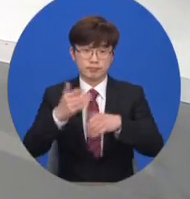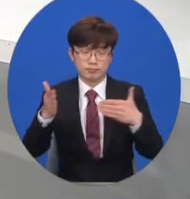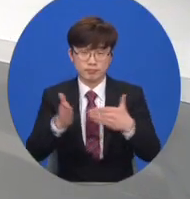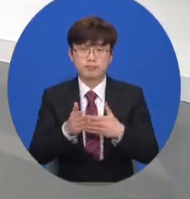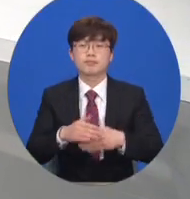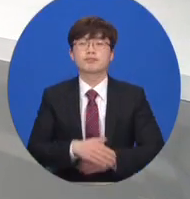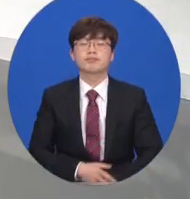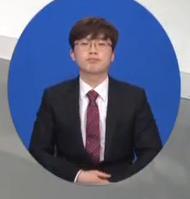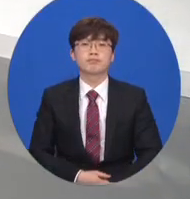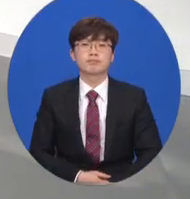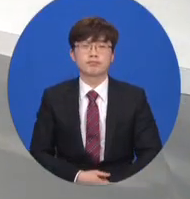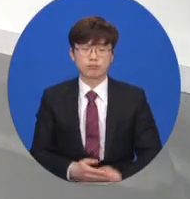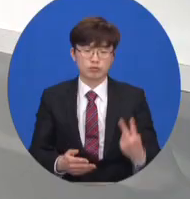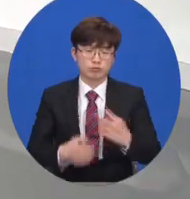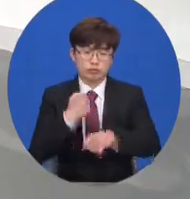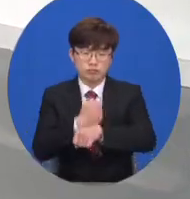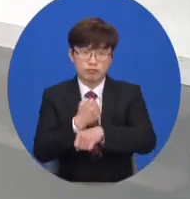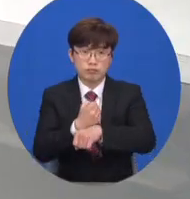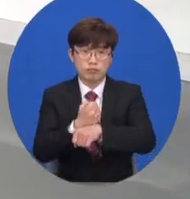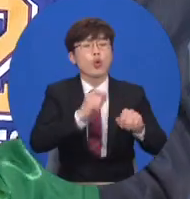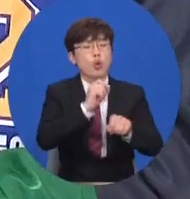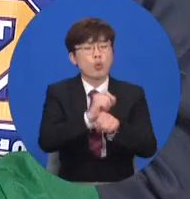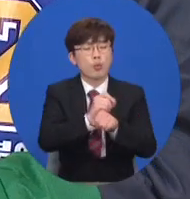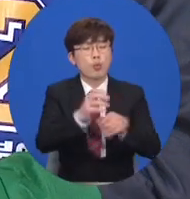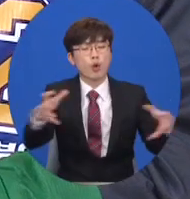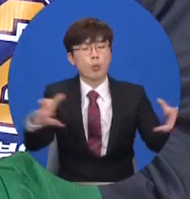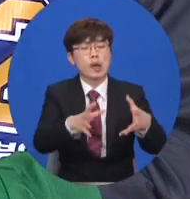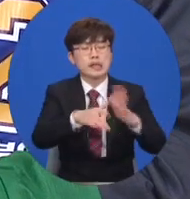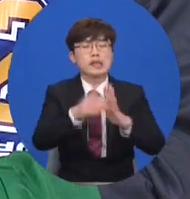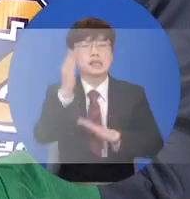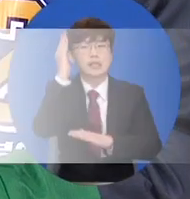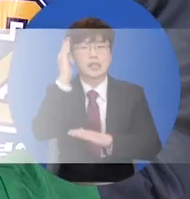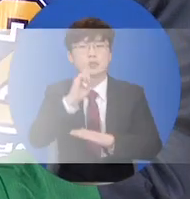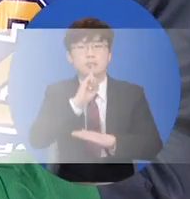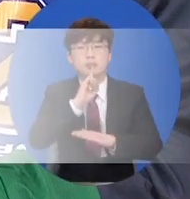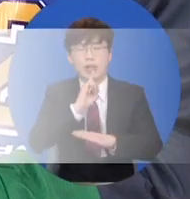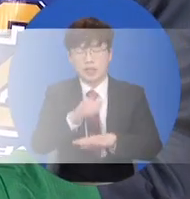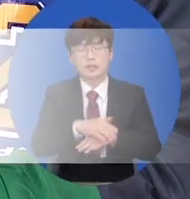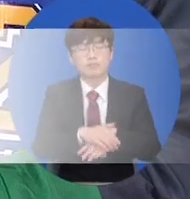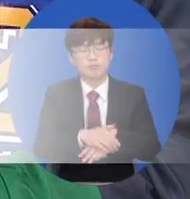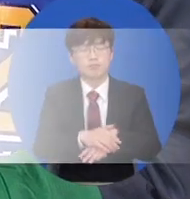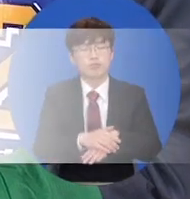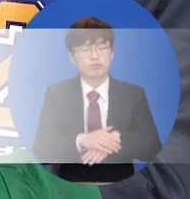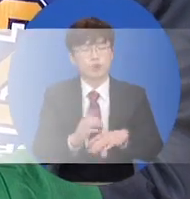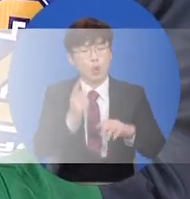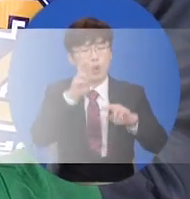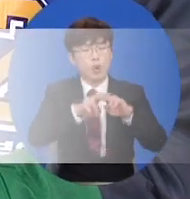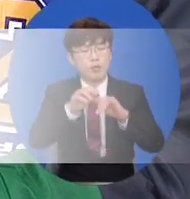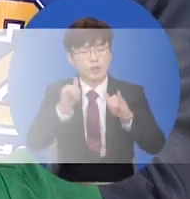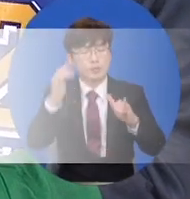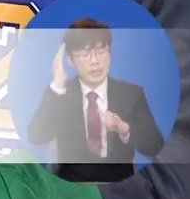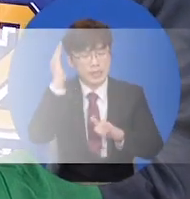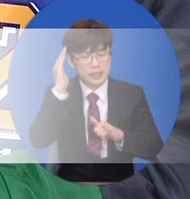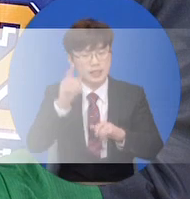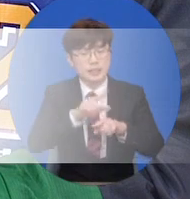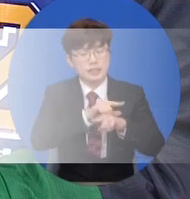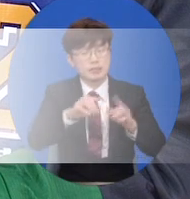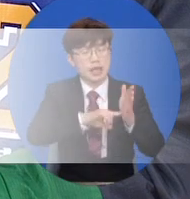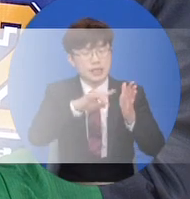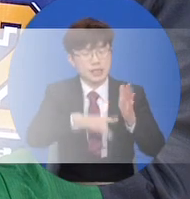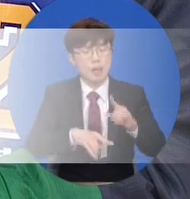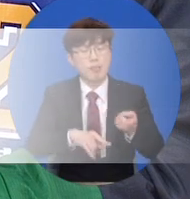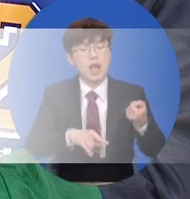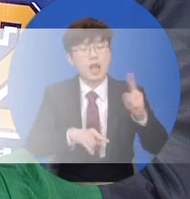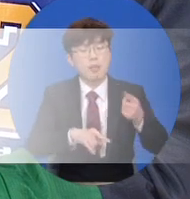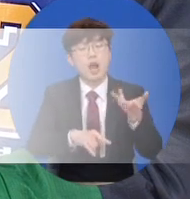높아져 잠시 흥분하는 모습도 보였습니다 얘기하면서 간부들에게 얘기하면서 지방세는